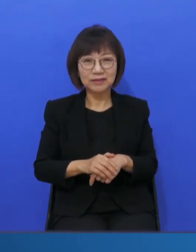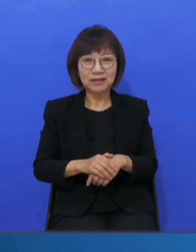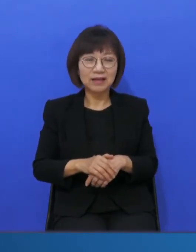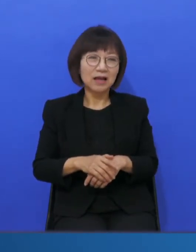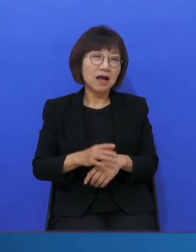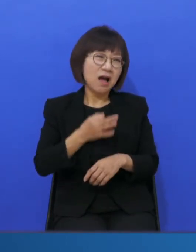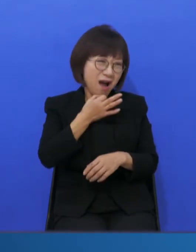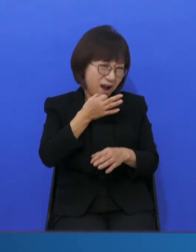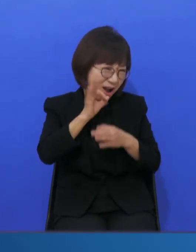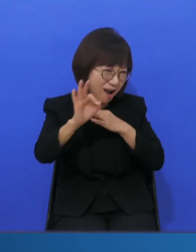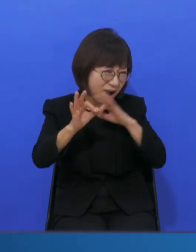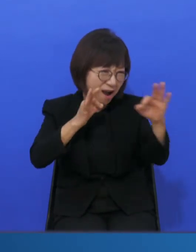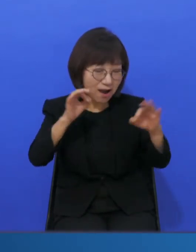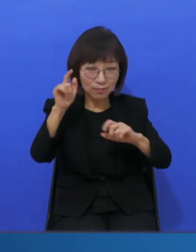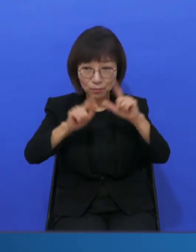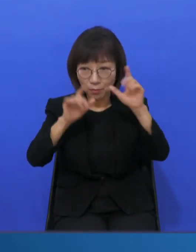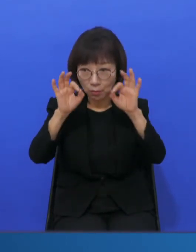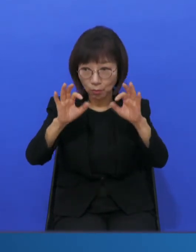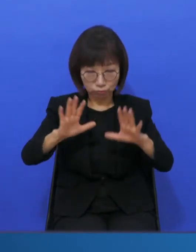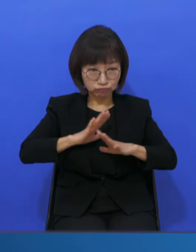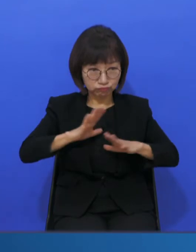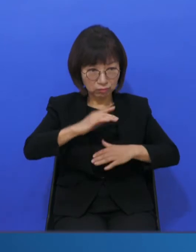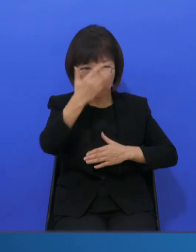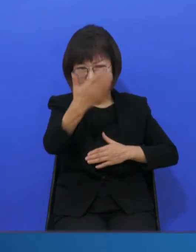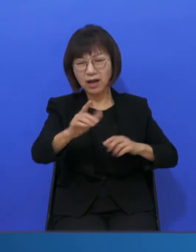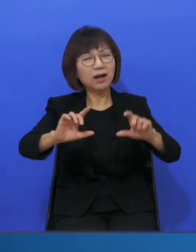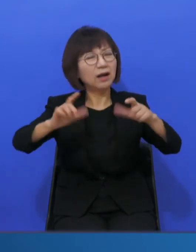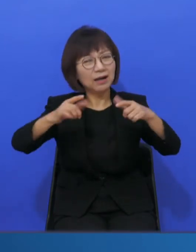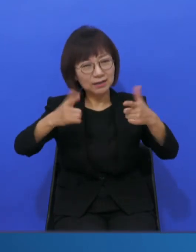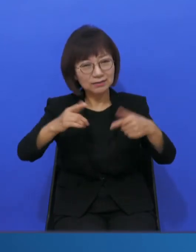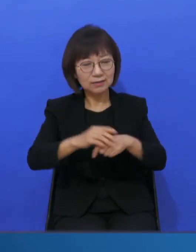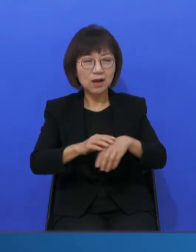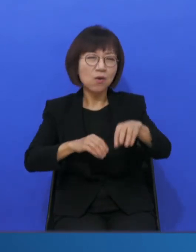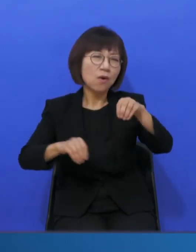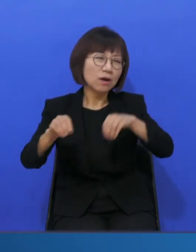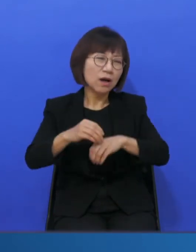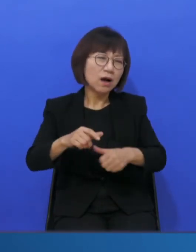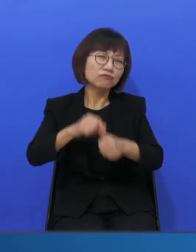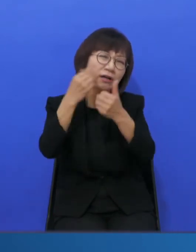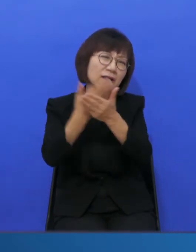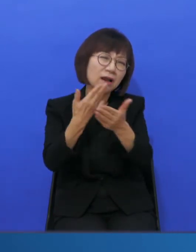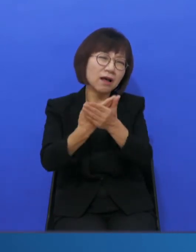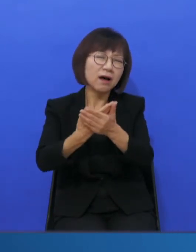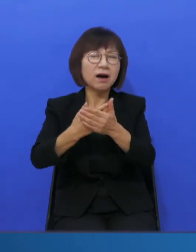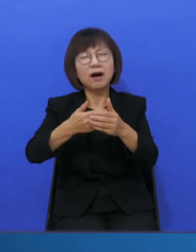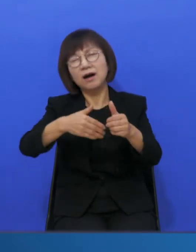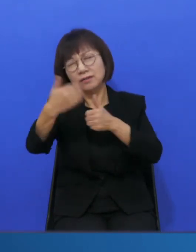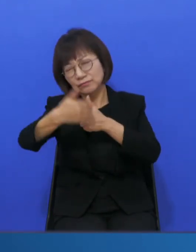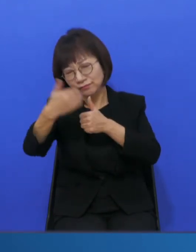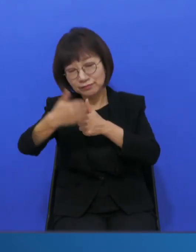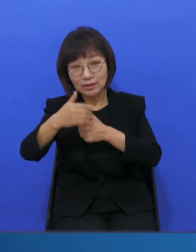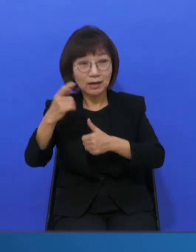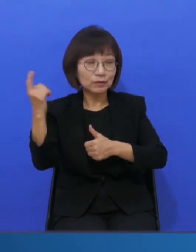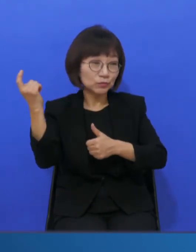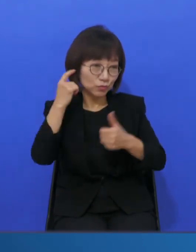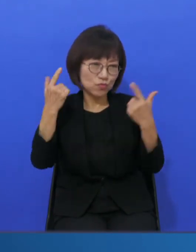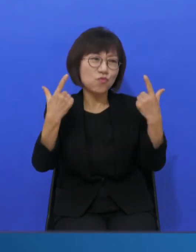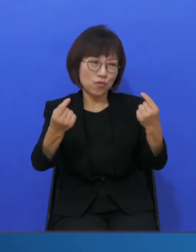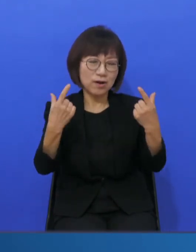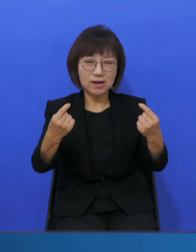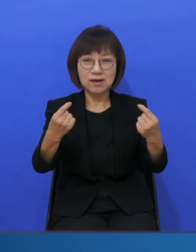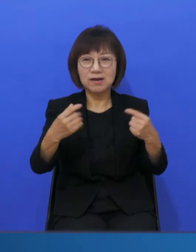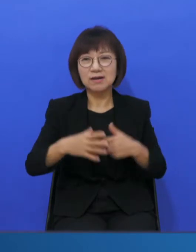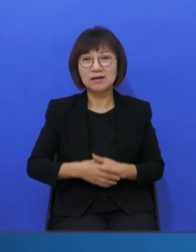지릅니다. 두려워할 필요 없습니다. They're yelling at you, but you don't have to be afraid. 신음소리 내는 거예요. They're just moaning and groaning. 얼마나 불쌍합니까? How sad is